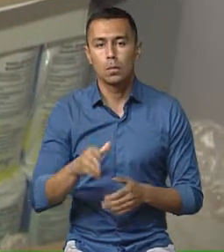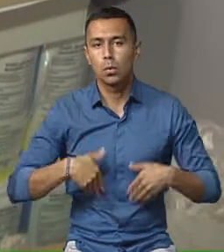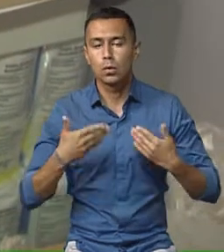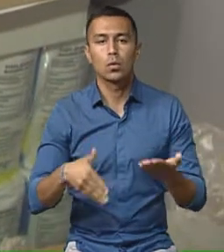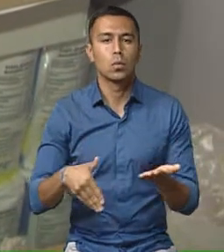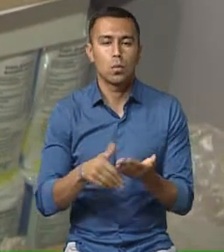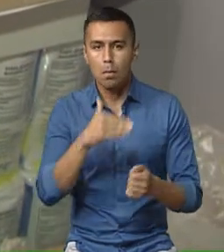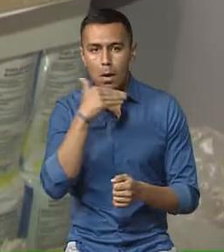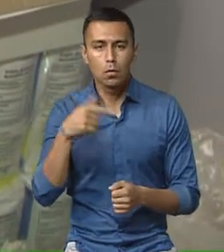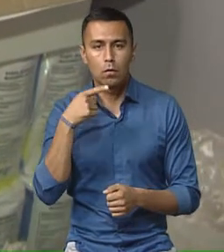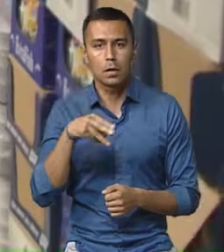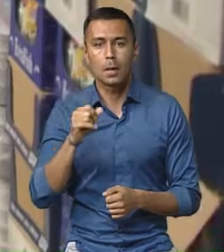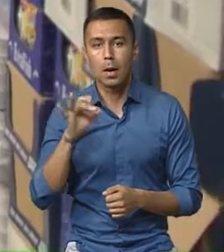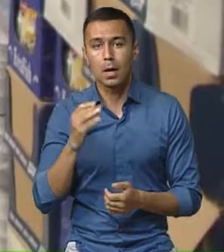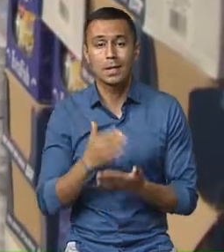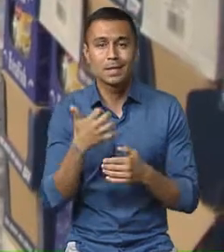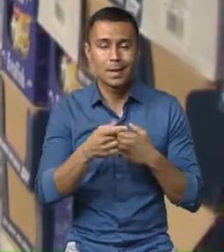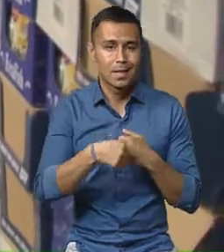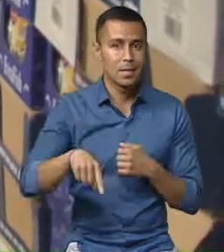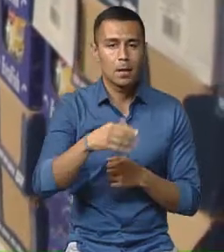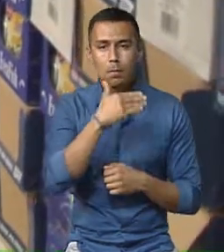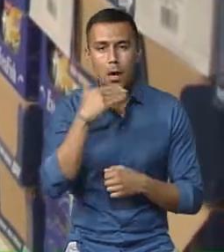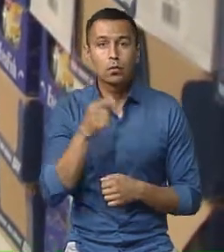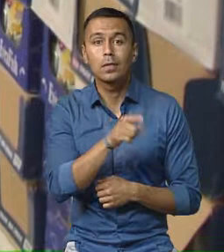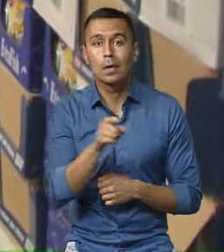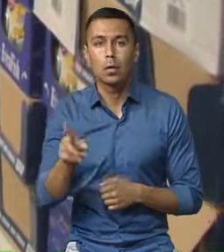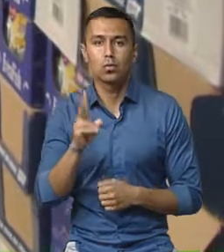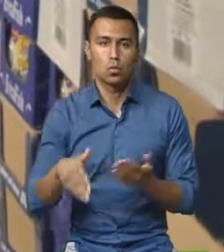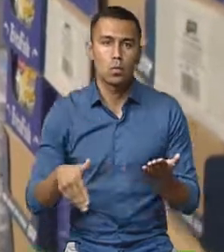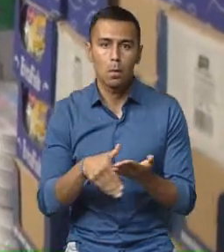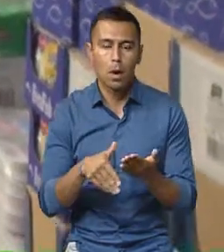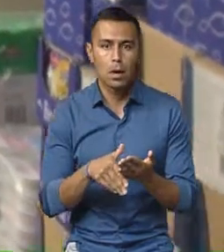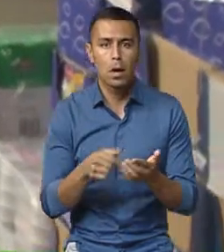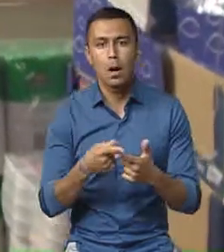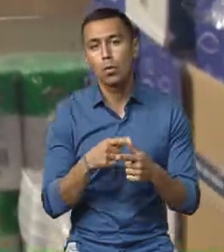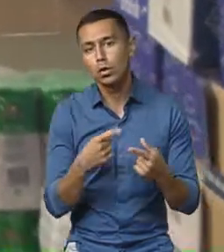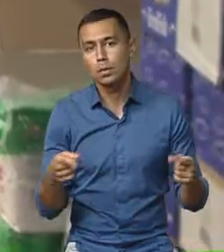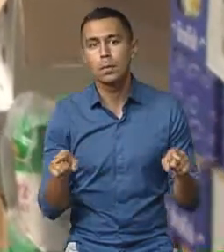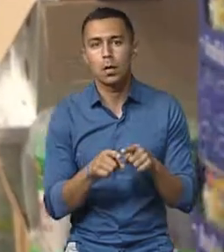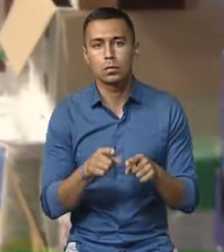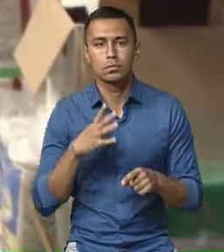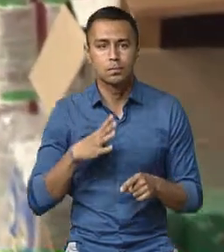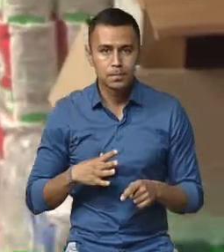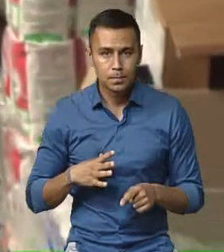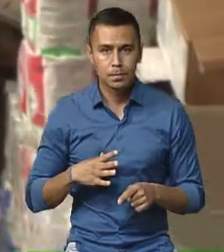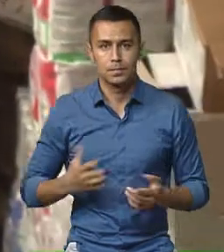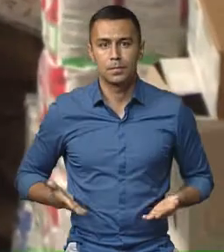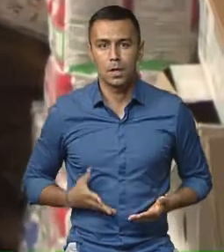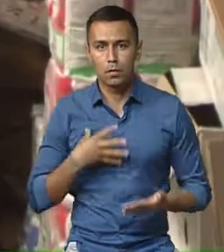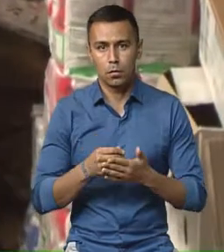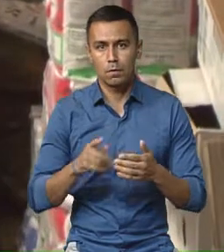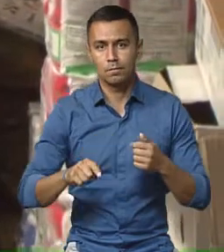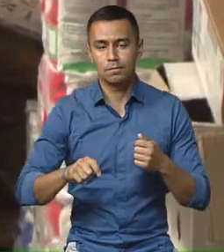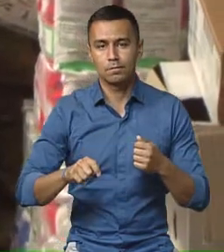допомогу, багато, каже Тамара. Є серед них й чимало тих, хто, допомагаючи іншим, також переживає власну втрату. І оці